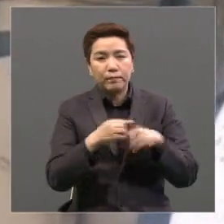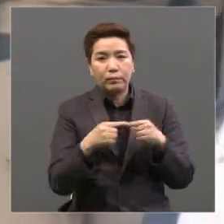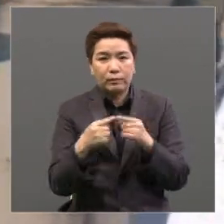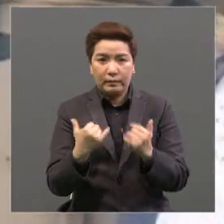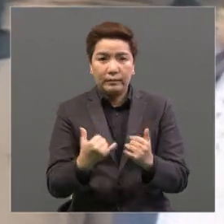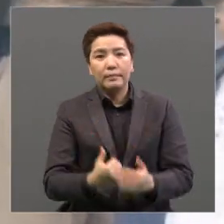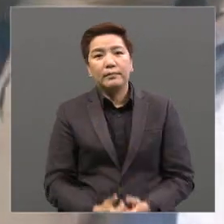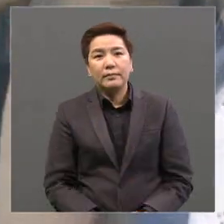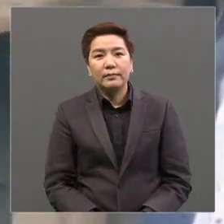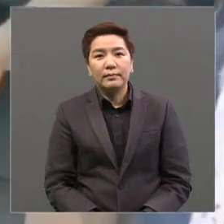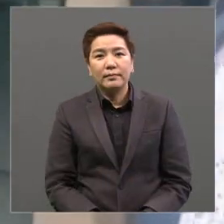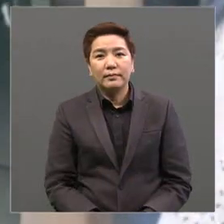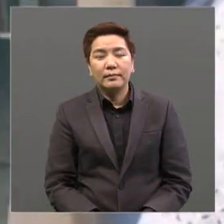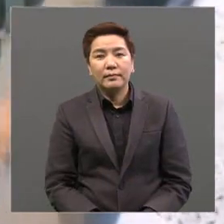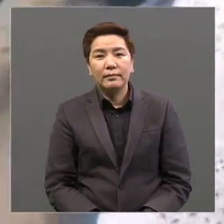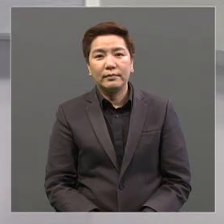ต่อไปค่ะ